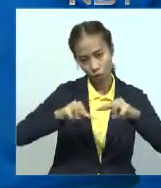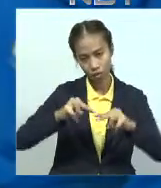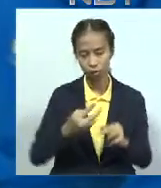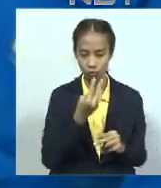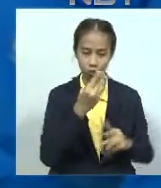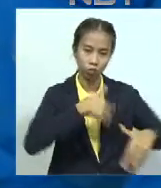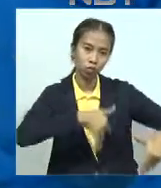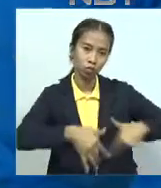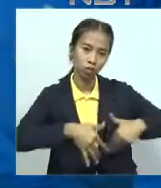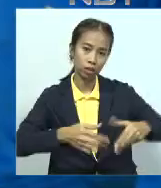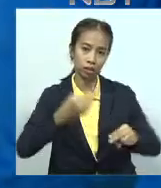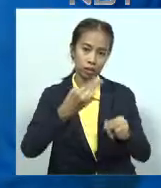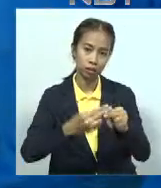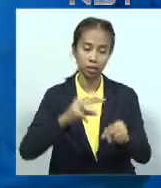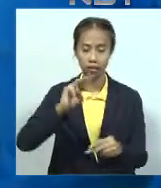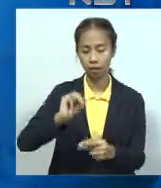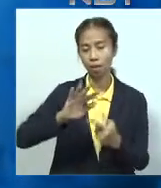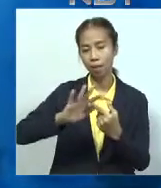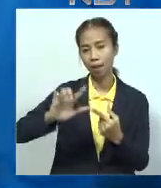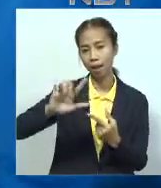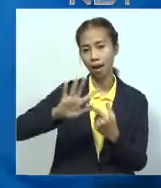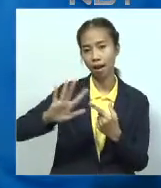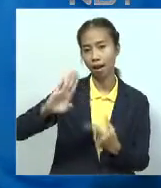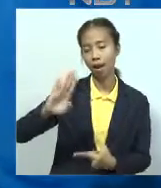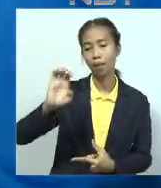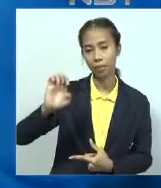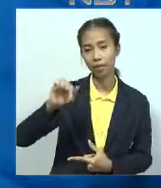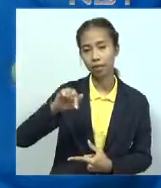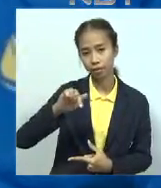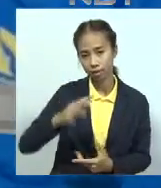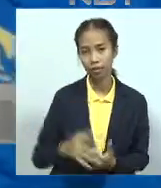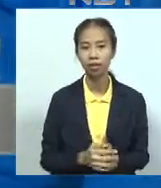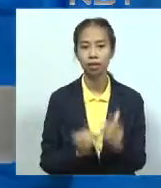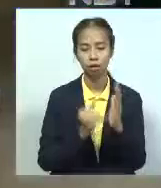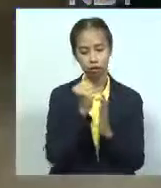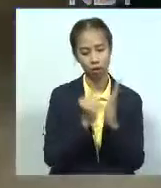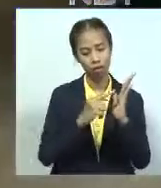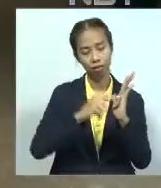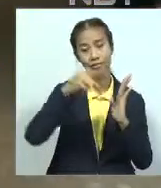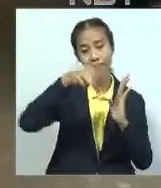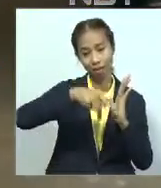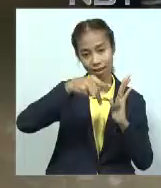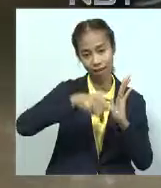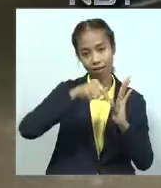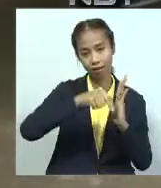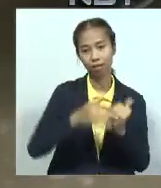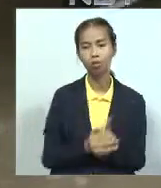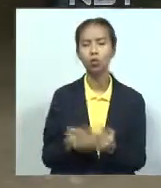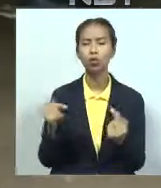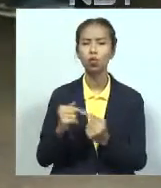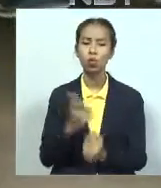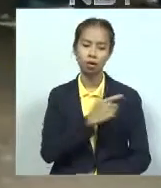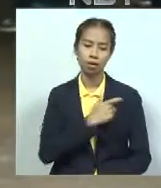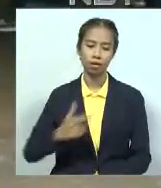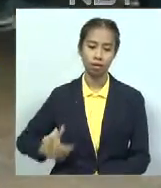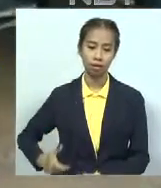ดตามชุมชนชาวมาลาบรีที่บ้านท่าวะหมู่ที่8ตำบลเสียบอำเภอ2จังหวัดแพร่ตามพระราชประสงค์ของสมเด็จพระก